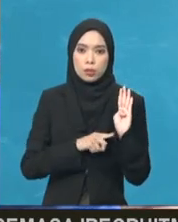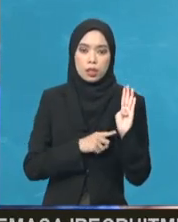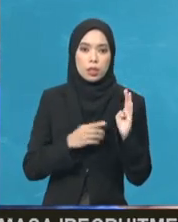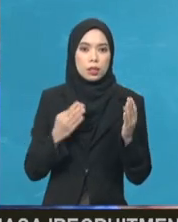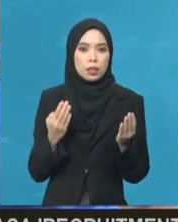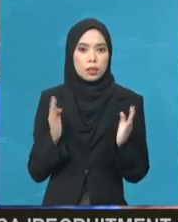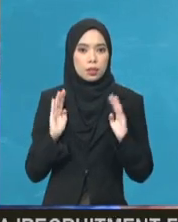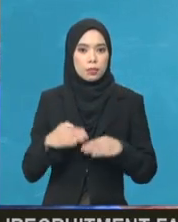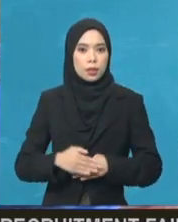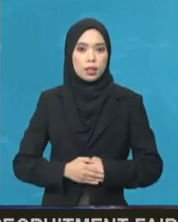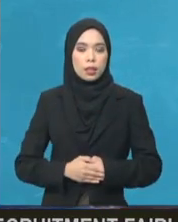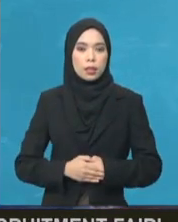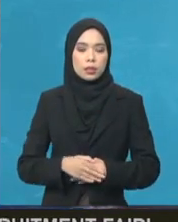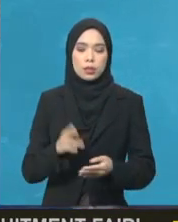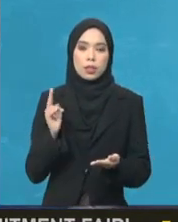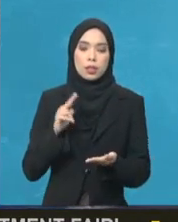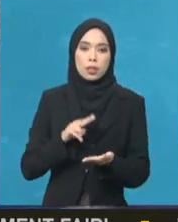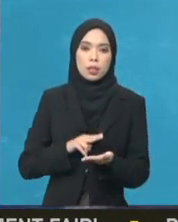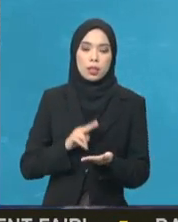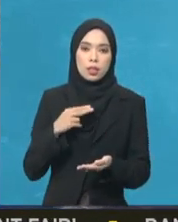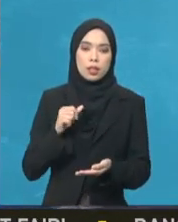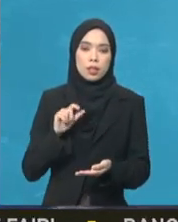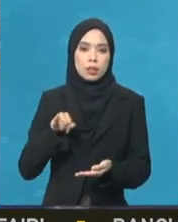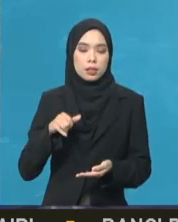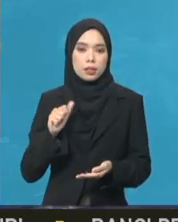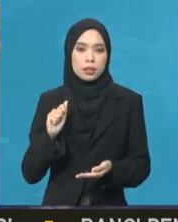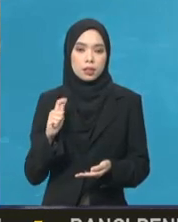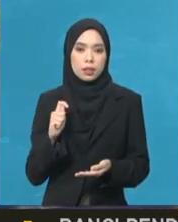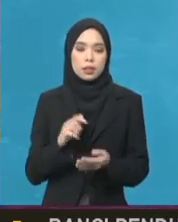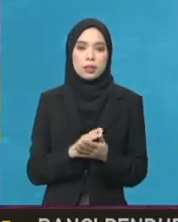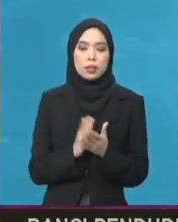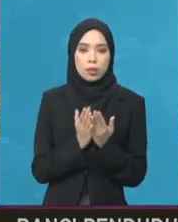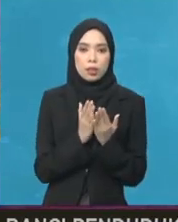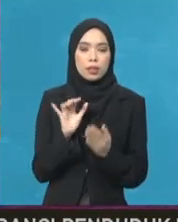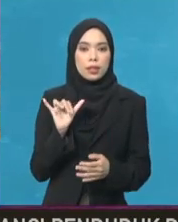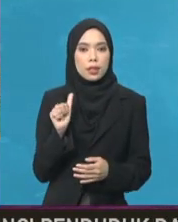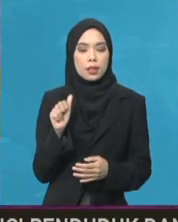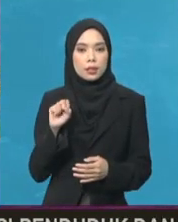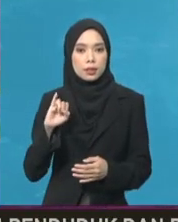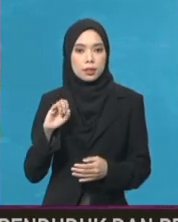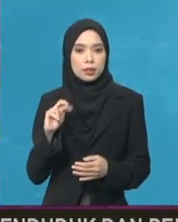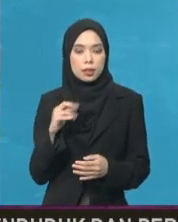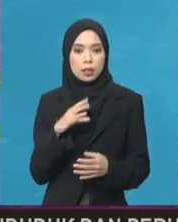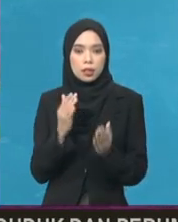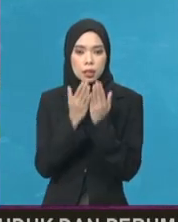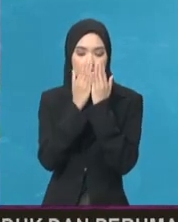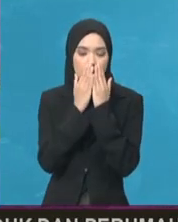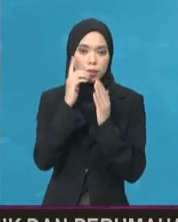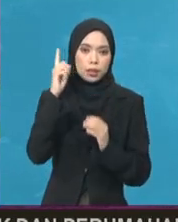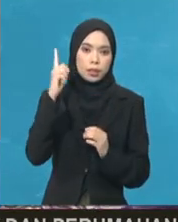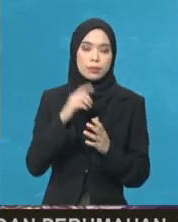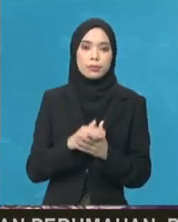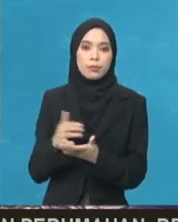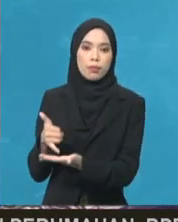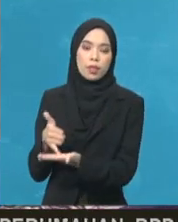berjemaah diikuti bacaan surah Yasin dan doa kesyukuran juga hadir Doktor Haji zulaidi bin Haji Abdul